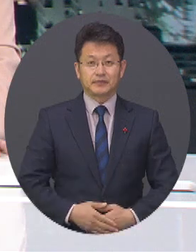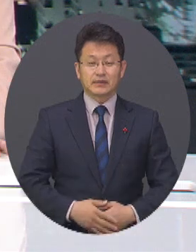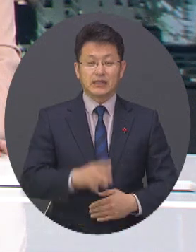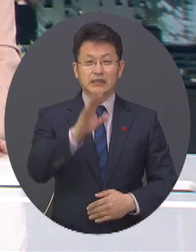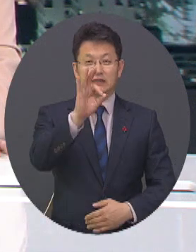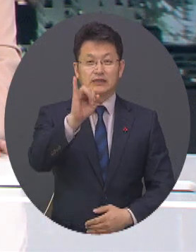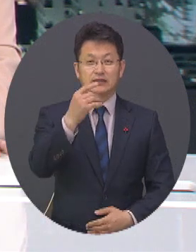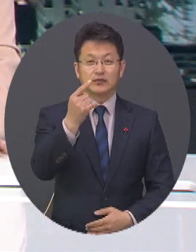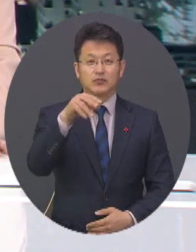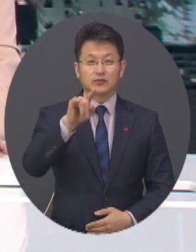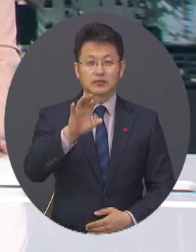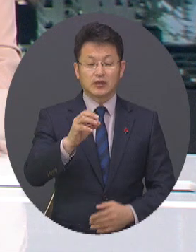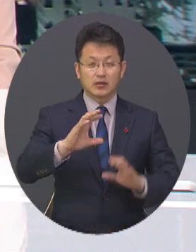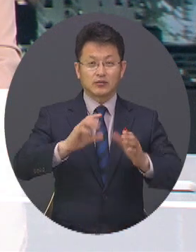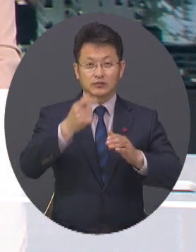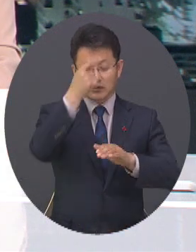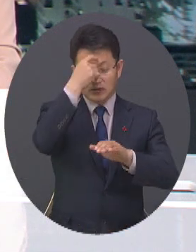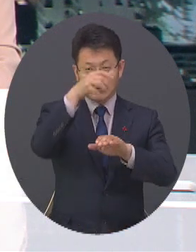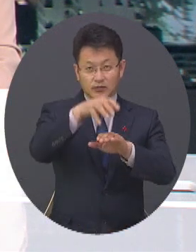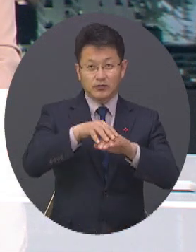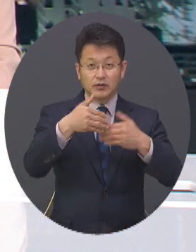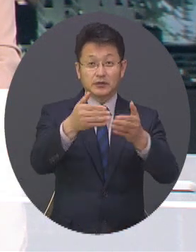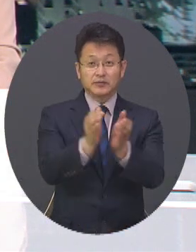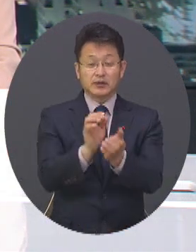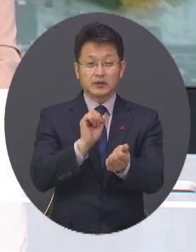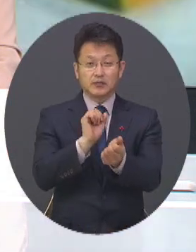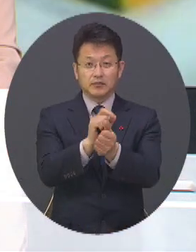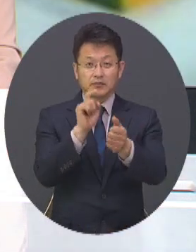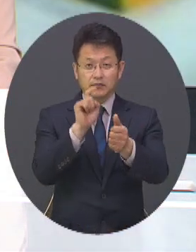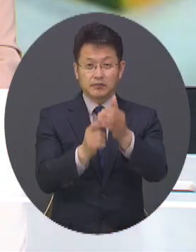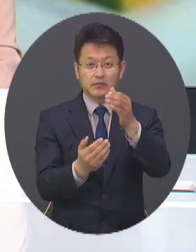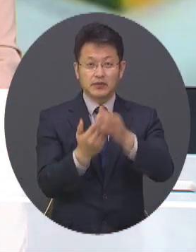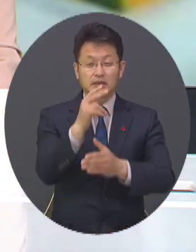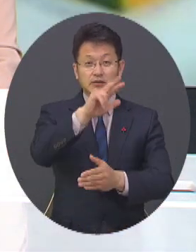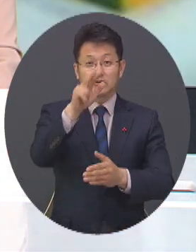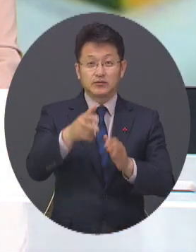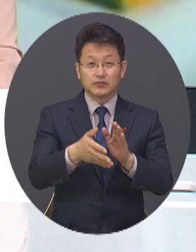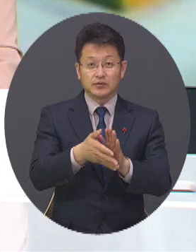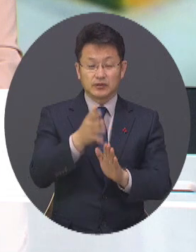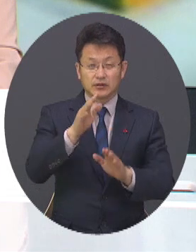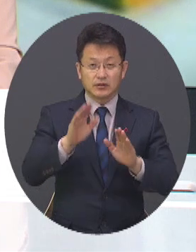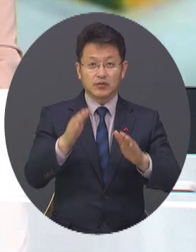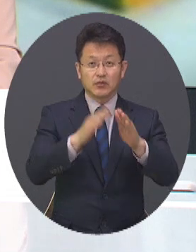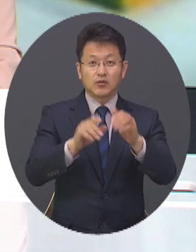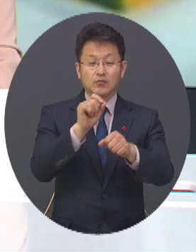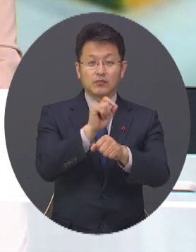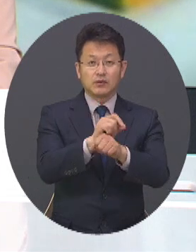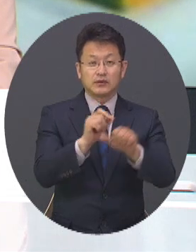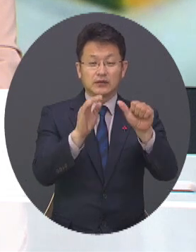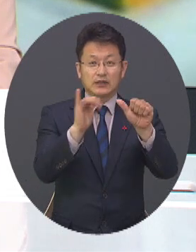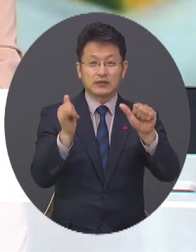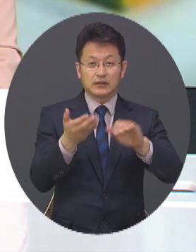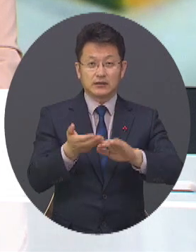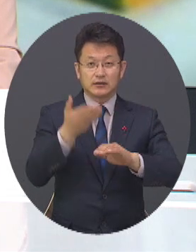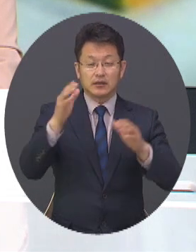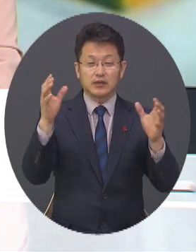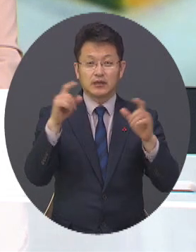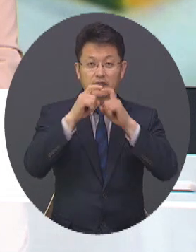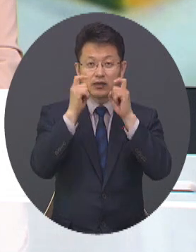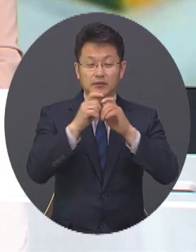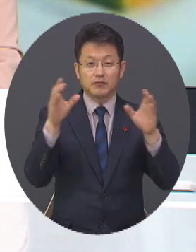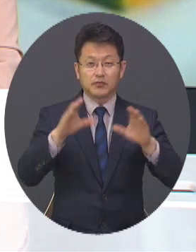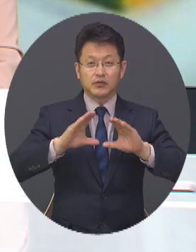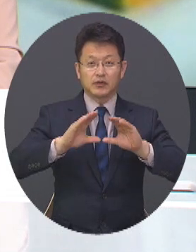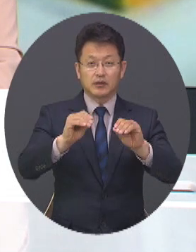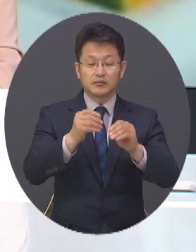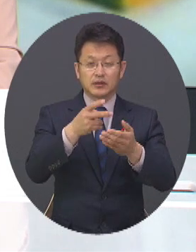이통 장단에 다 국제 기도원 발 집단 확진 으로 시끄러웠던 진주시 이번엔 공무원들이 5명 이상 사적 모임 금지라는